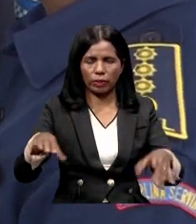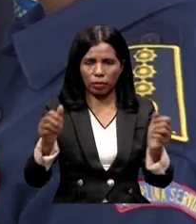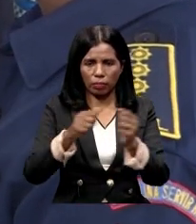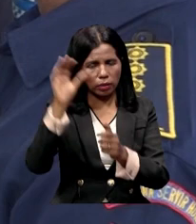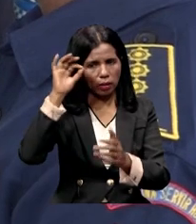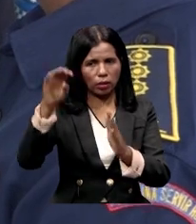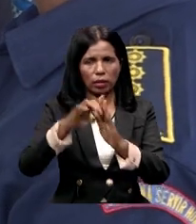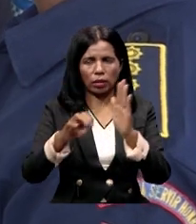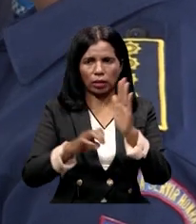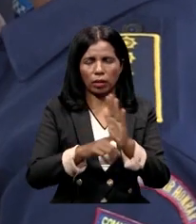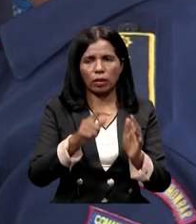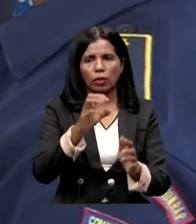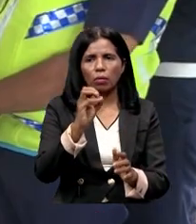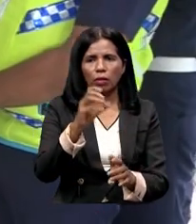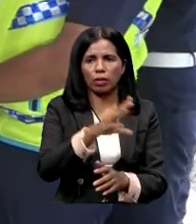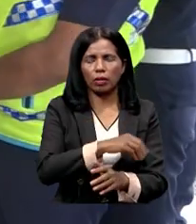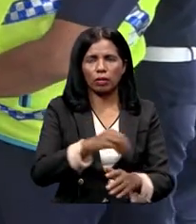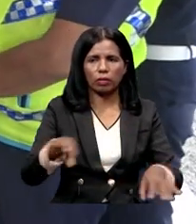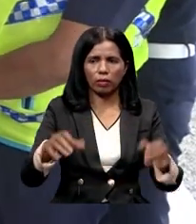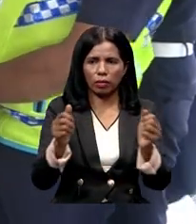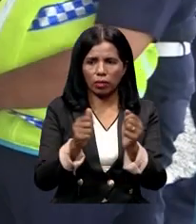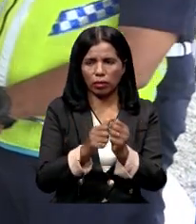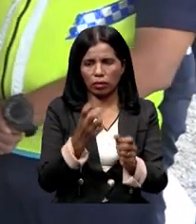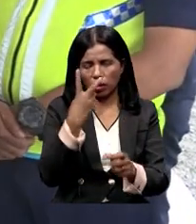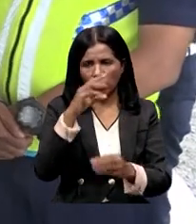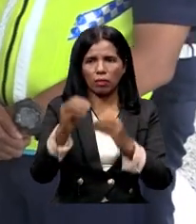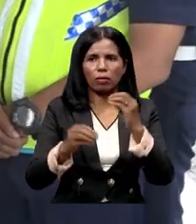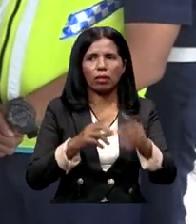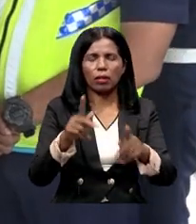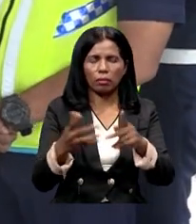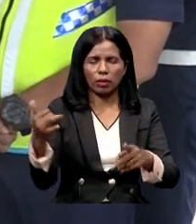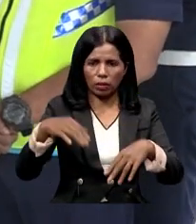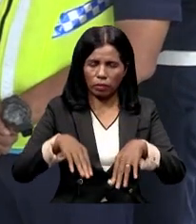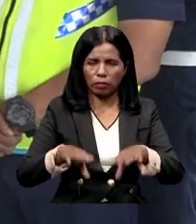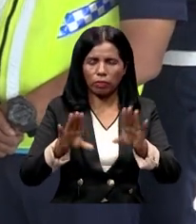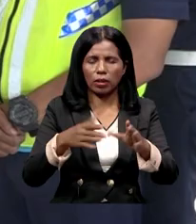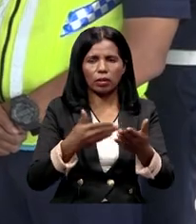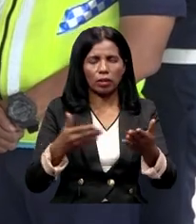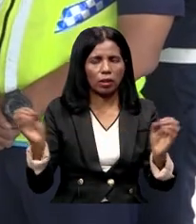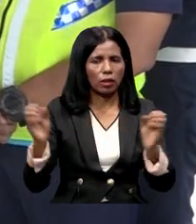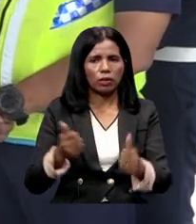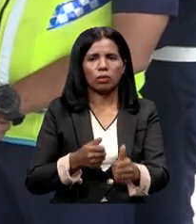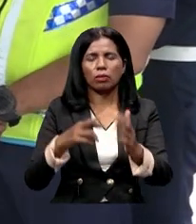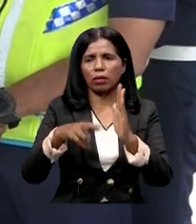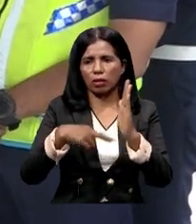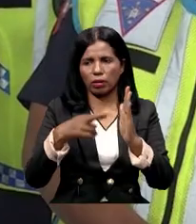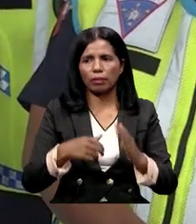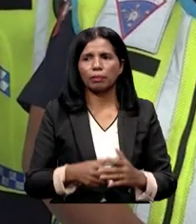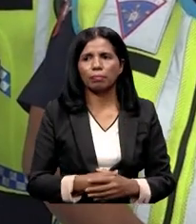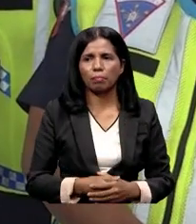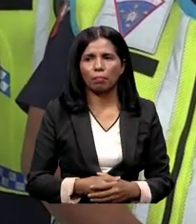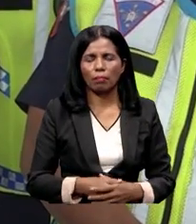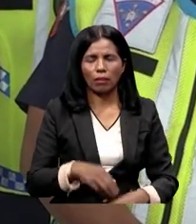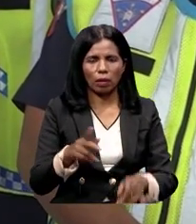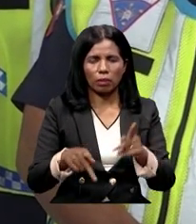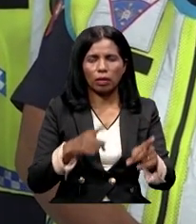secretario estado toponimia no organizasaun urbana, o di hal operasaun ba vendedor sira ne be la kumpri regra. Ya publiko sira kestiona